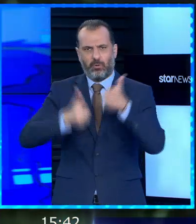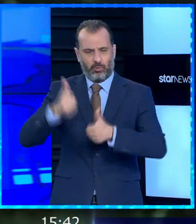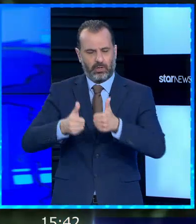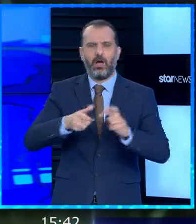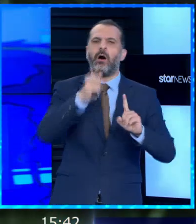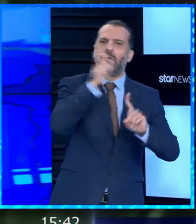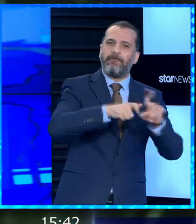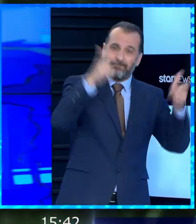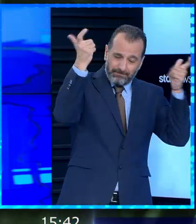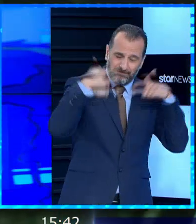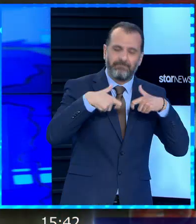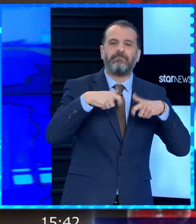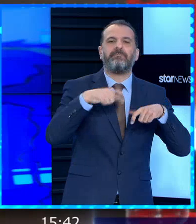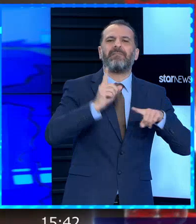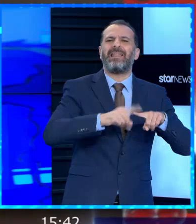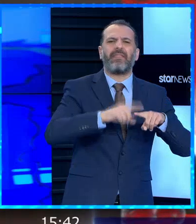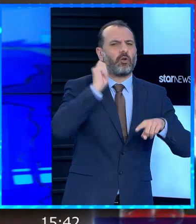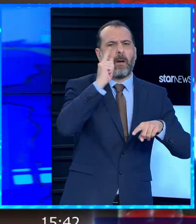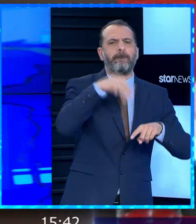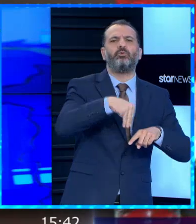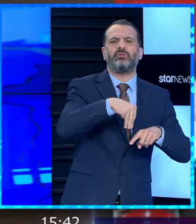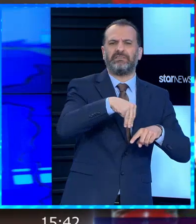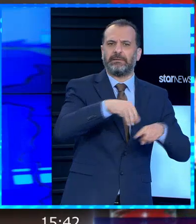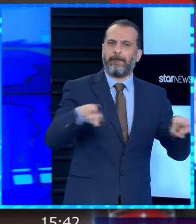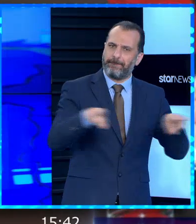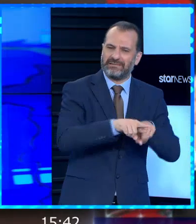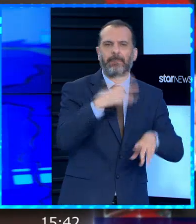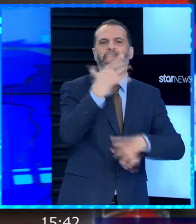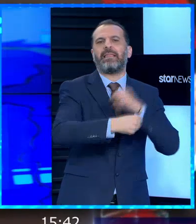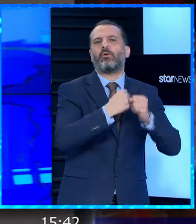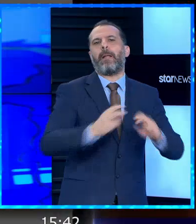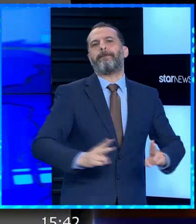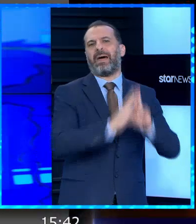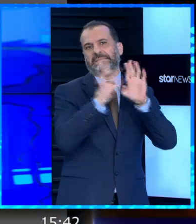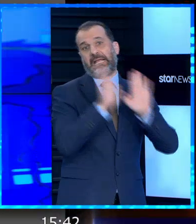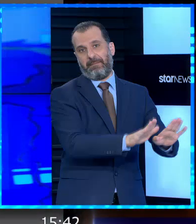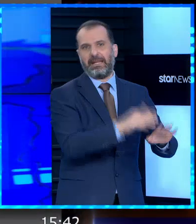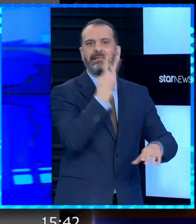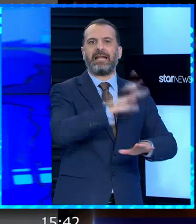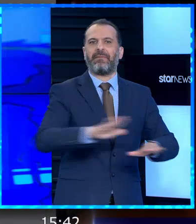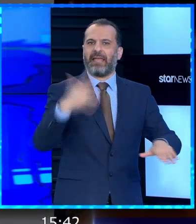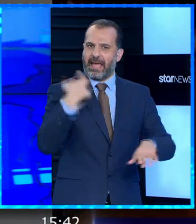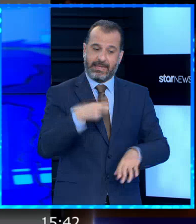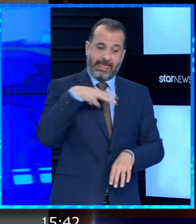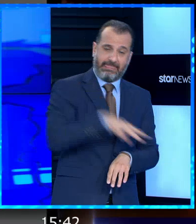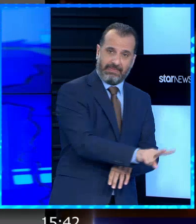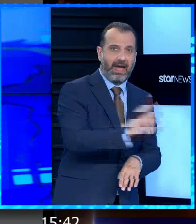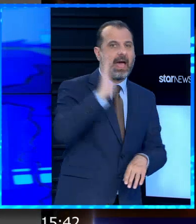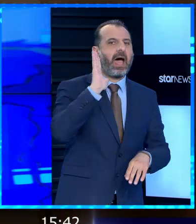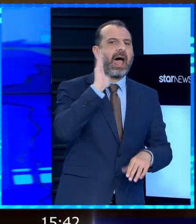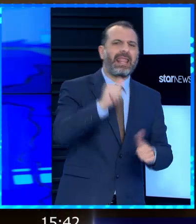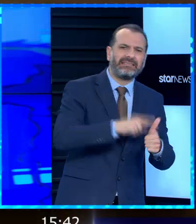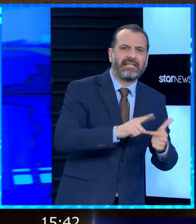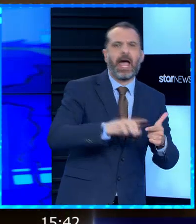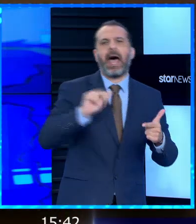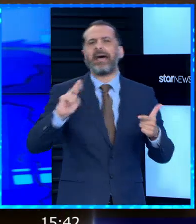Νίκο Μουτούση στην Ελλάδα, με τον οποίο έζησε 5 χρόνια στο Παρίσι και έκαναν 3 παιδιά. Τις δίδυμες Αλεξία και Αριέτα